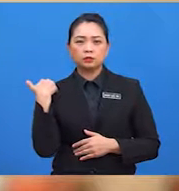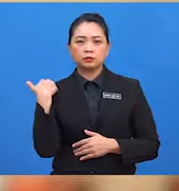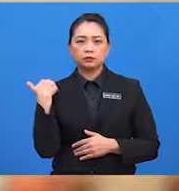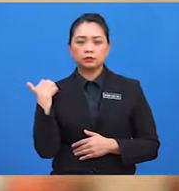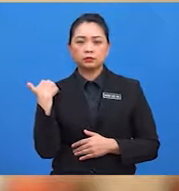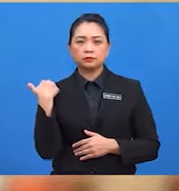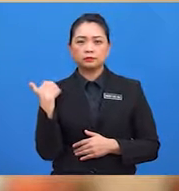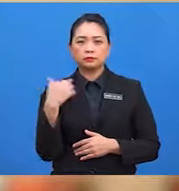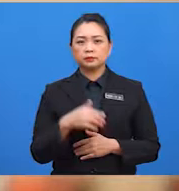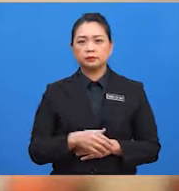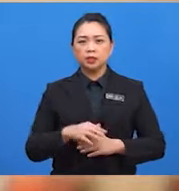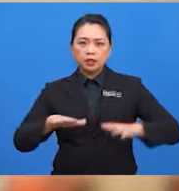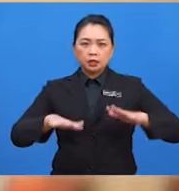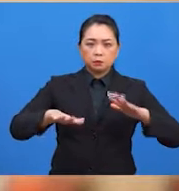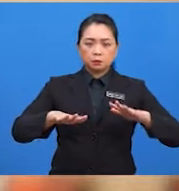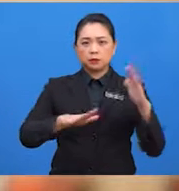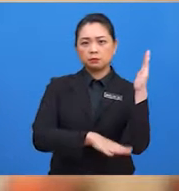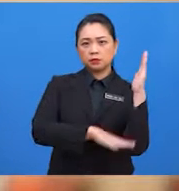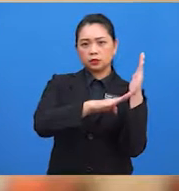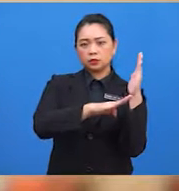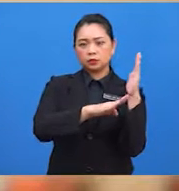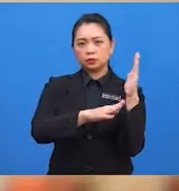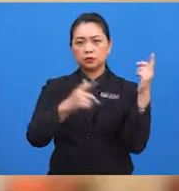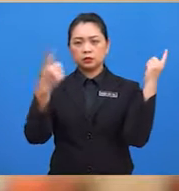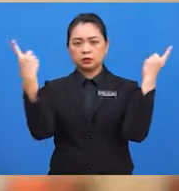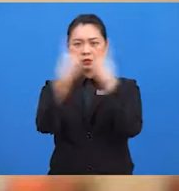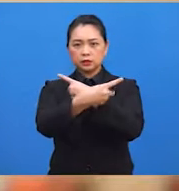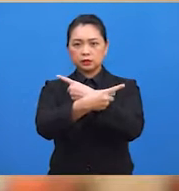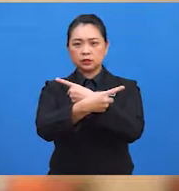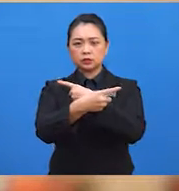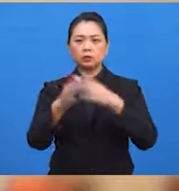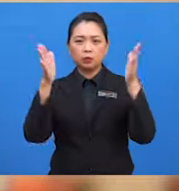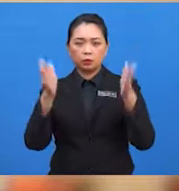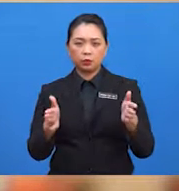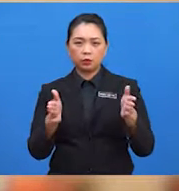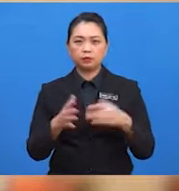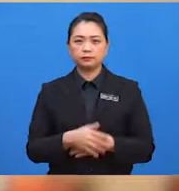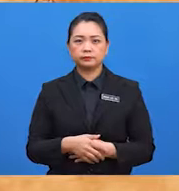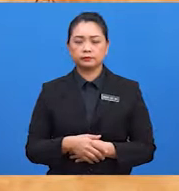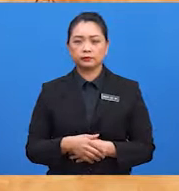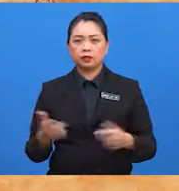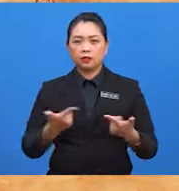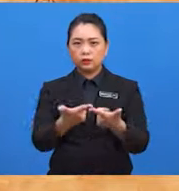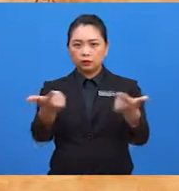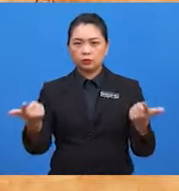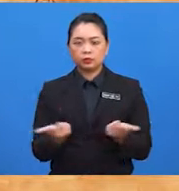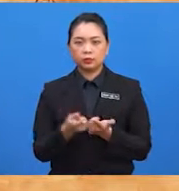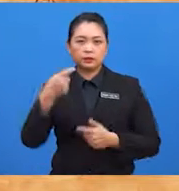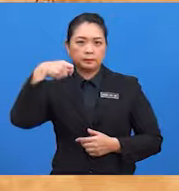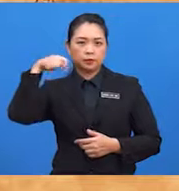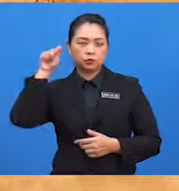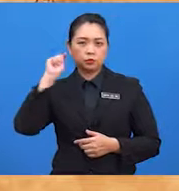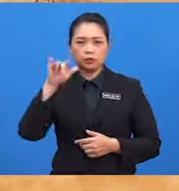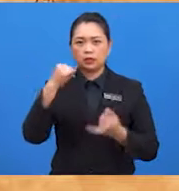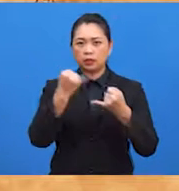banjir. Serangan orang Aryan juga mempercepatkan keruntuhan tamadun Indus. Lokasi tamadun terakhir